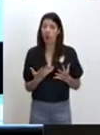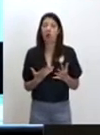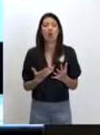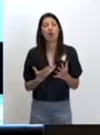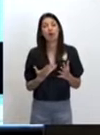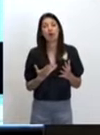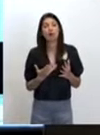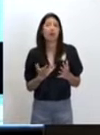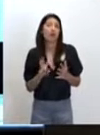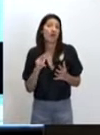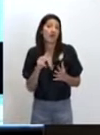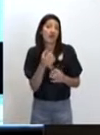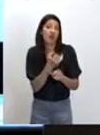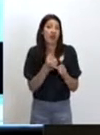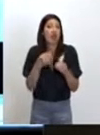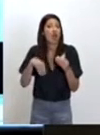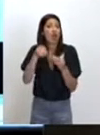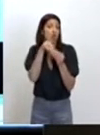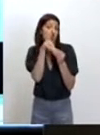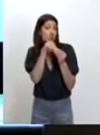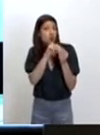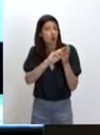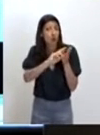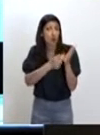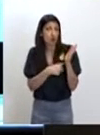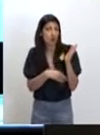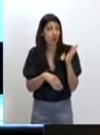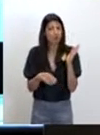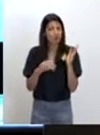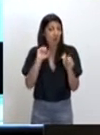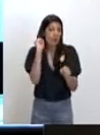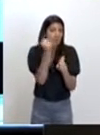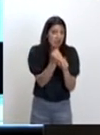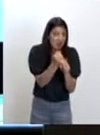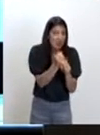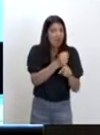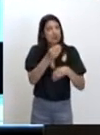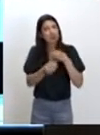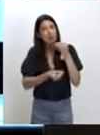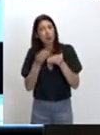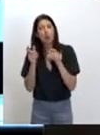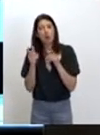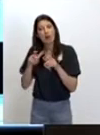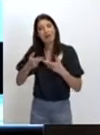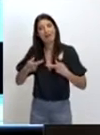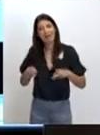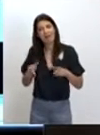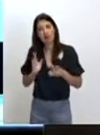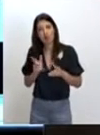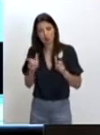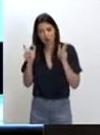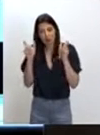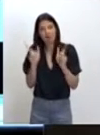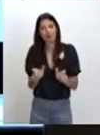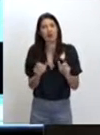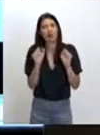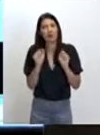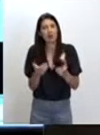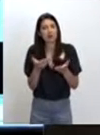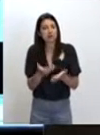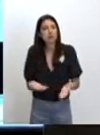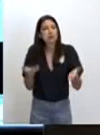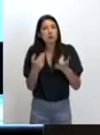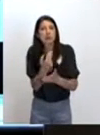des pénalités et des contrôles de la part de la ville sur notre futur délégataire. En termes de